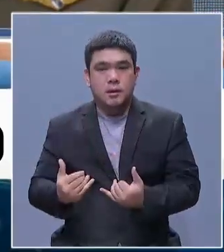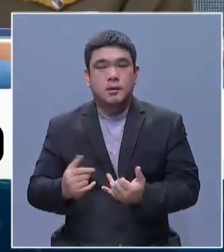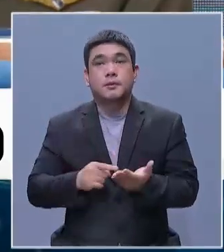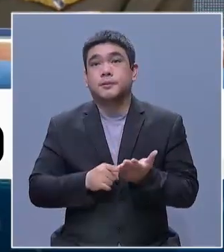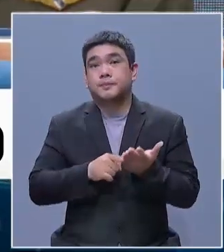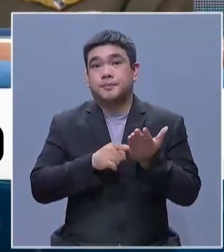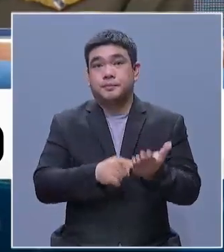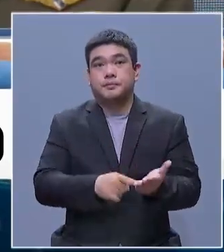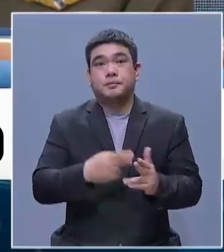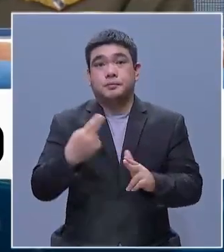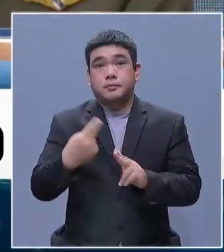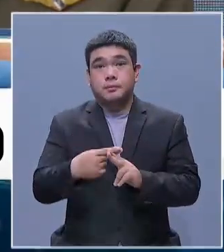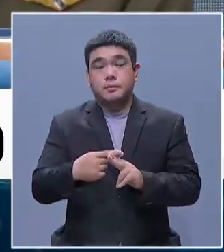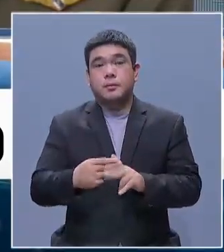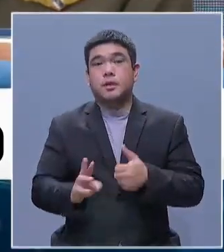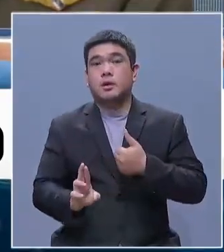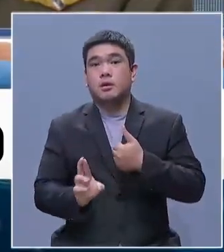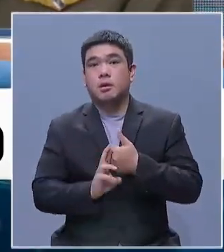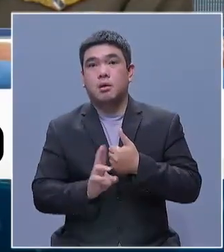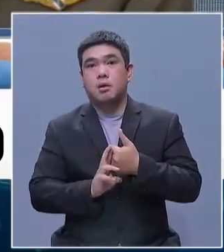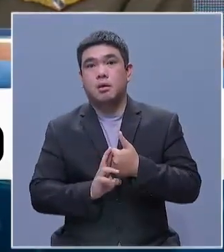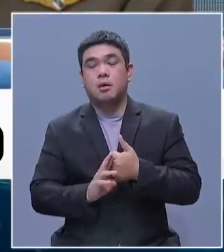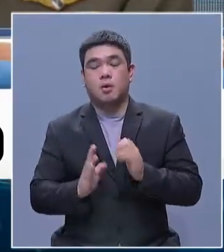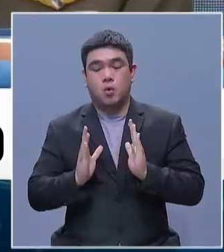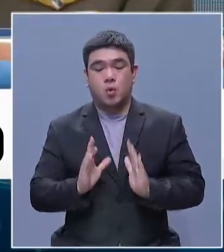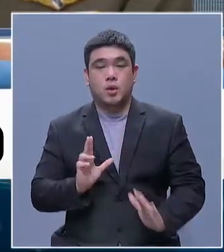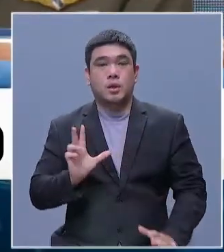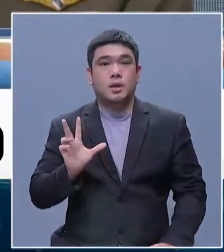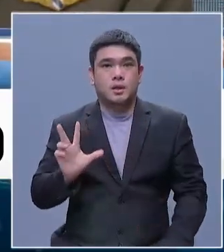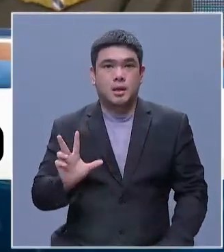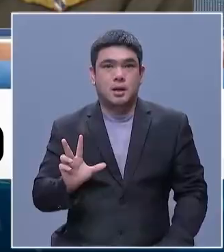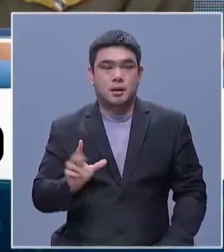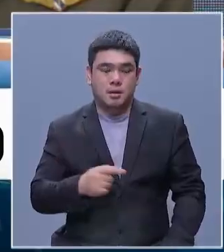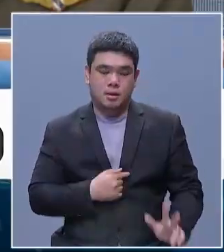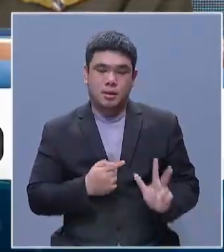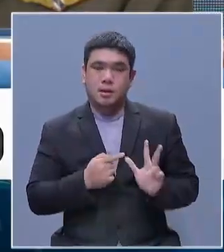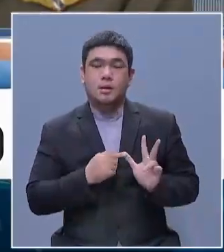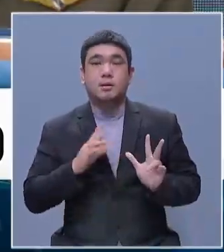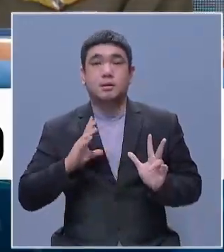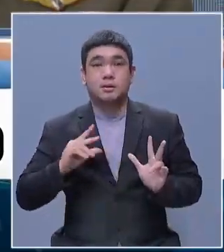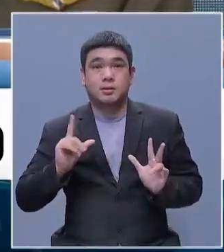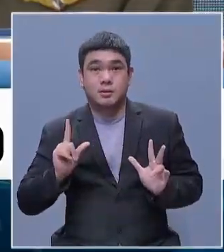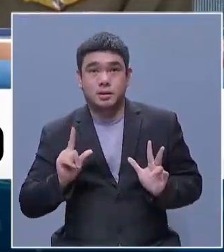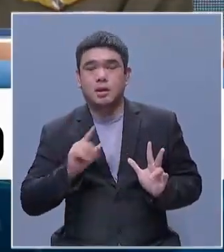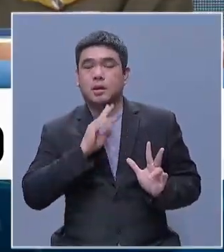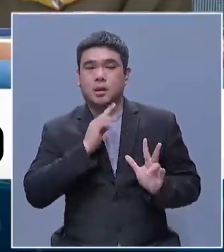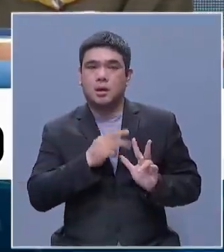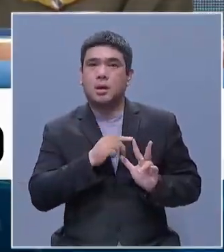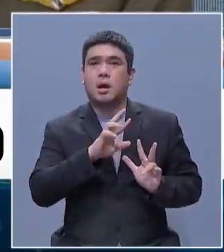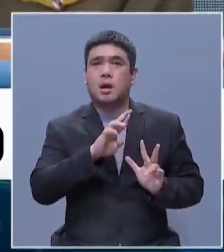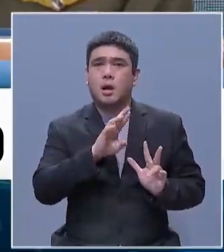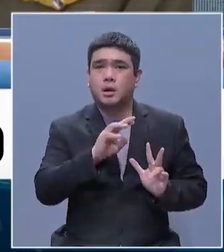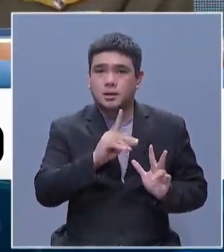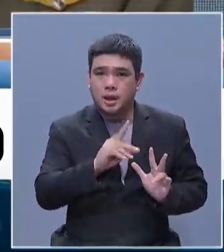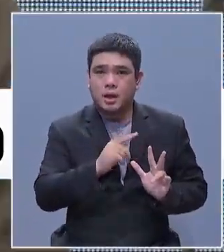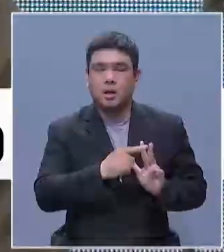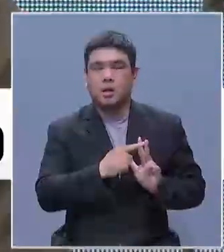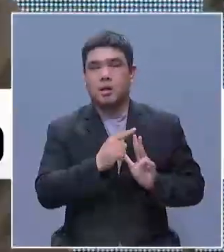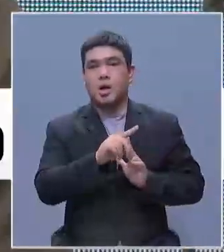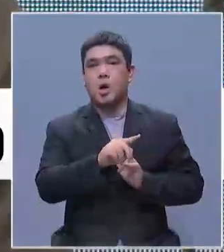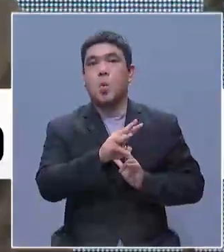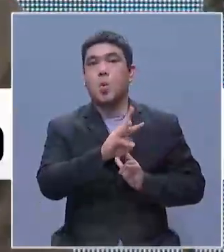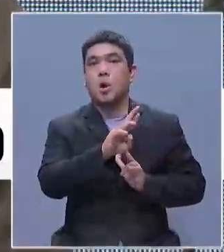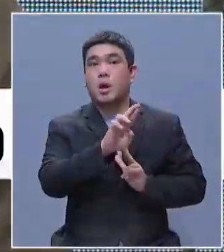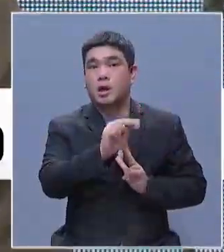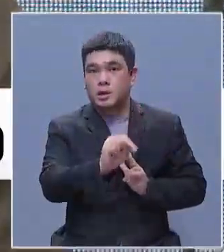อชื่อรองเลขาธิการสมช. 3คนก็คือมีทั้งคุณชัดชัยบางชวดคุณรัชกรณภาพรพิพัฒน์แล้วก็คุณวร